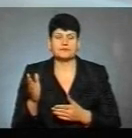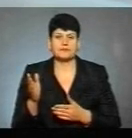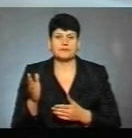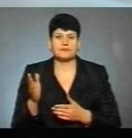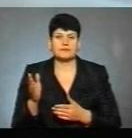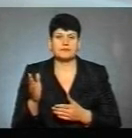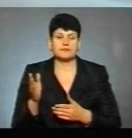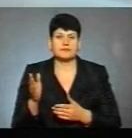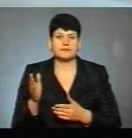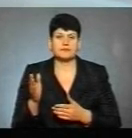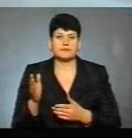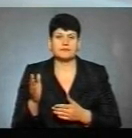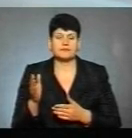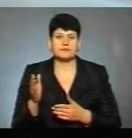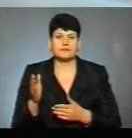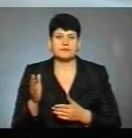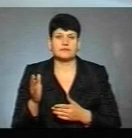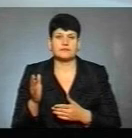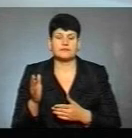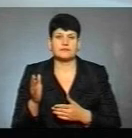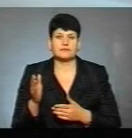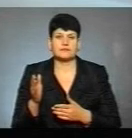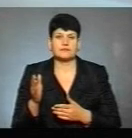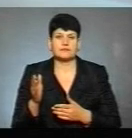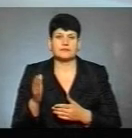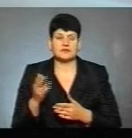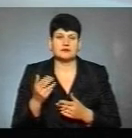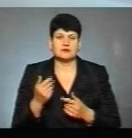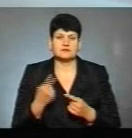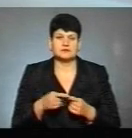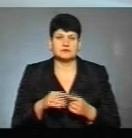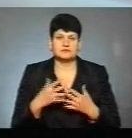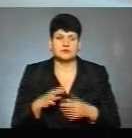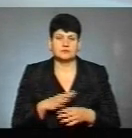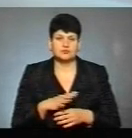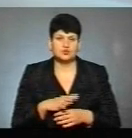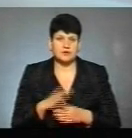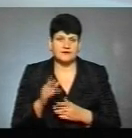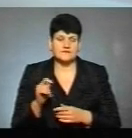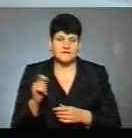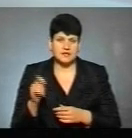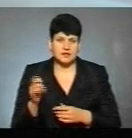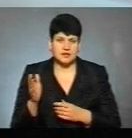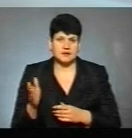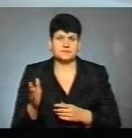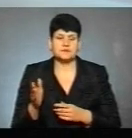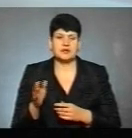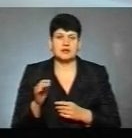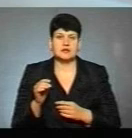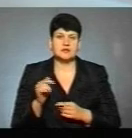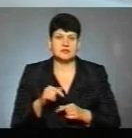назрівала ця, чи вона вже велася тоді. Ну, то вже була так з цими арабами, що вони звідси